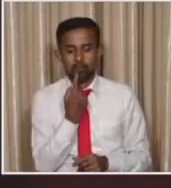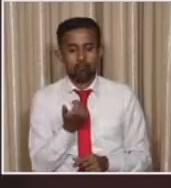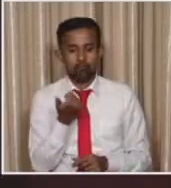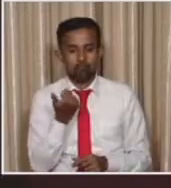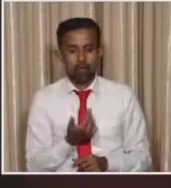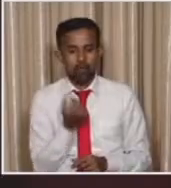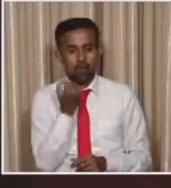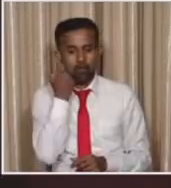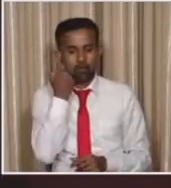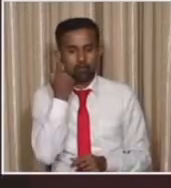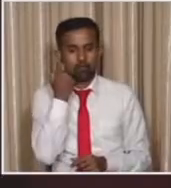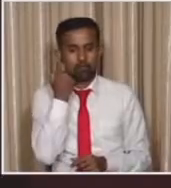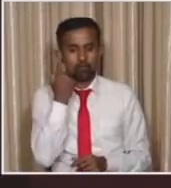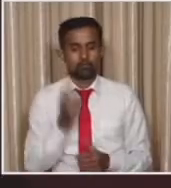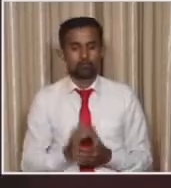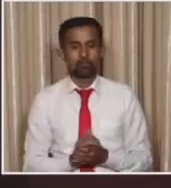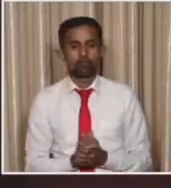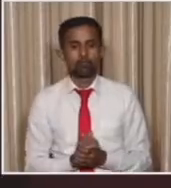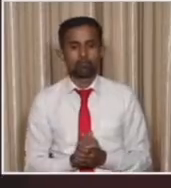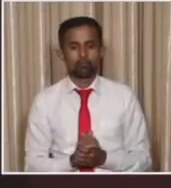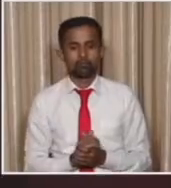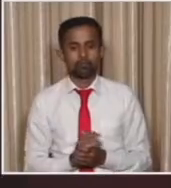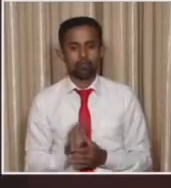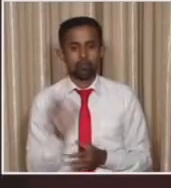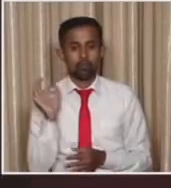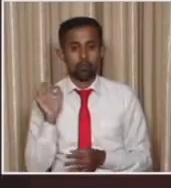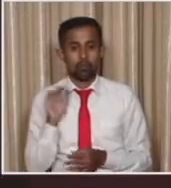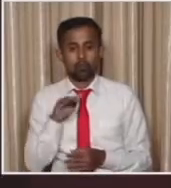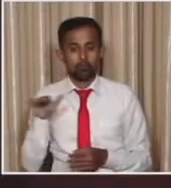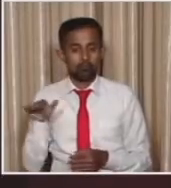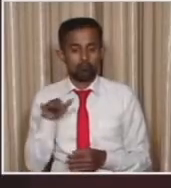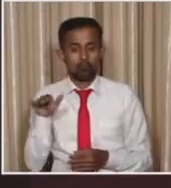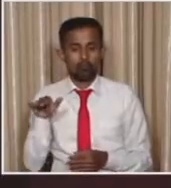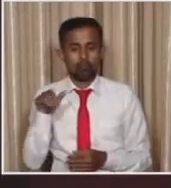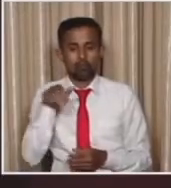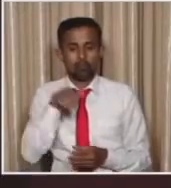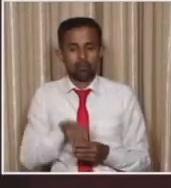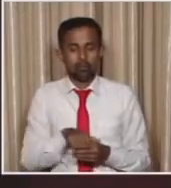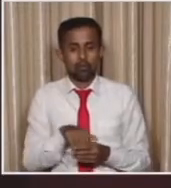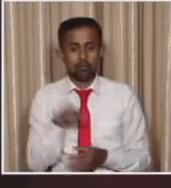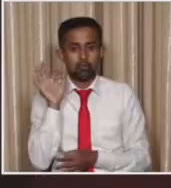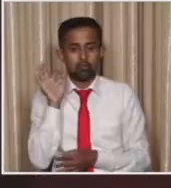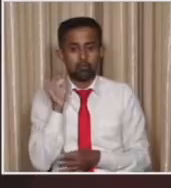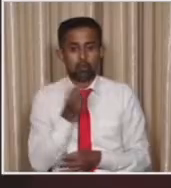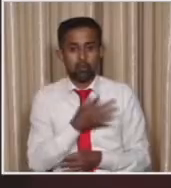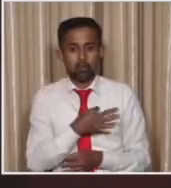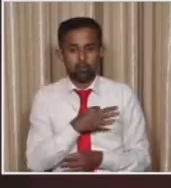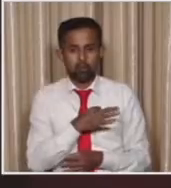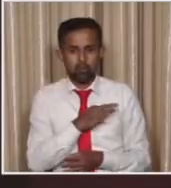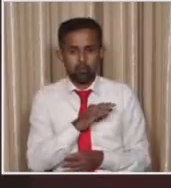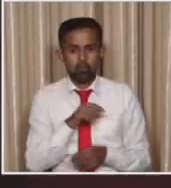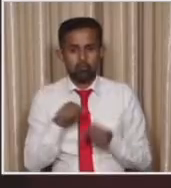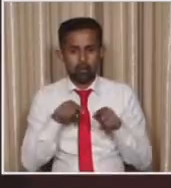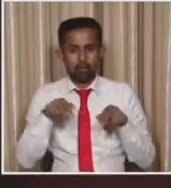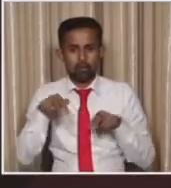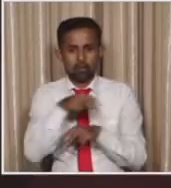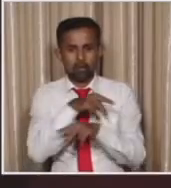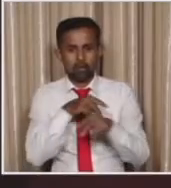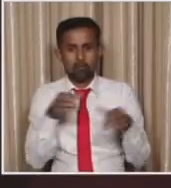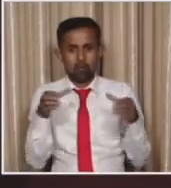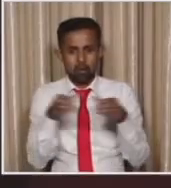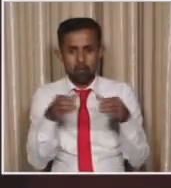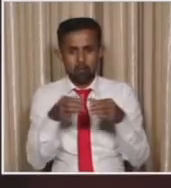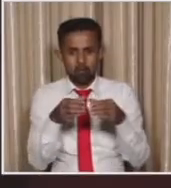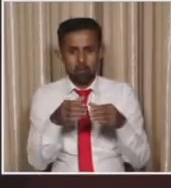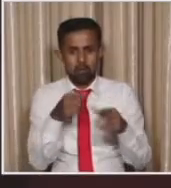naki nadhasak sastani kawasin Buddha putra yang lese hasirena yam kanda yang pilih madu.